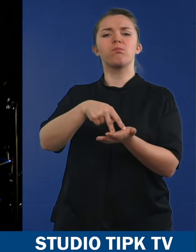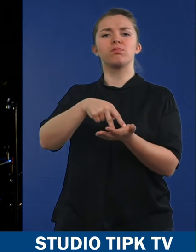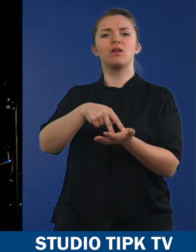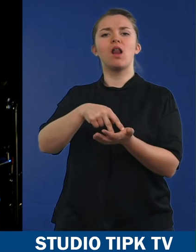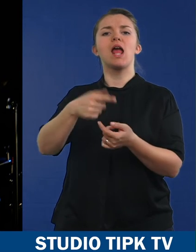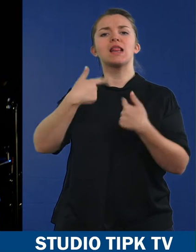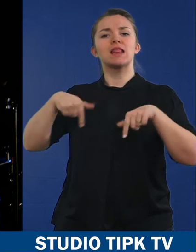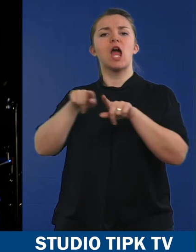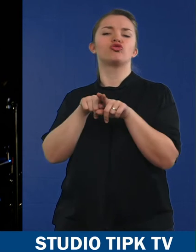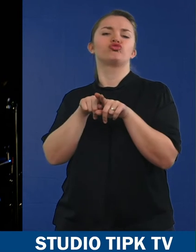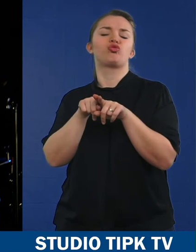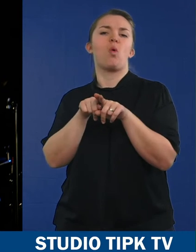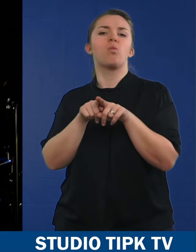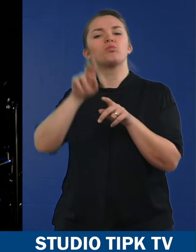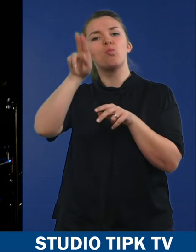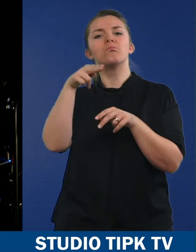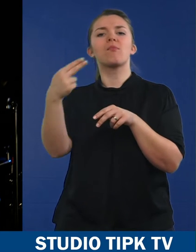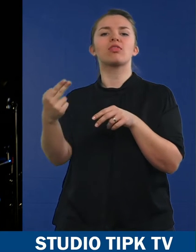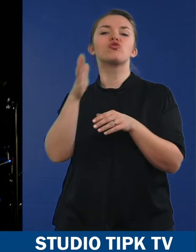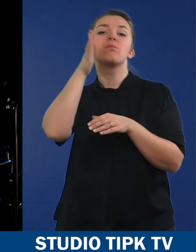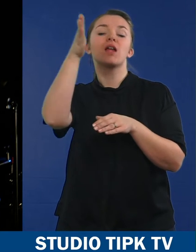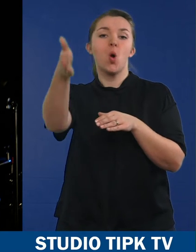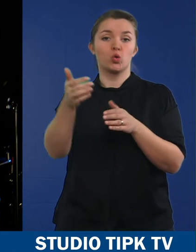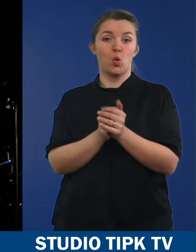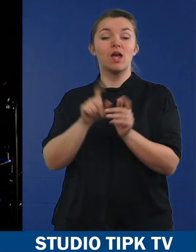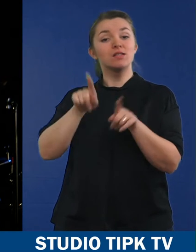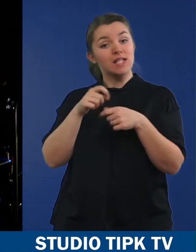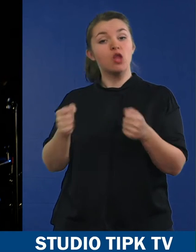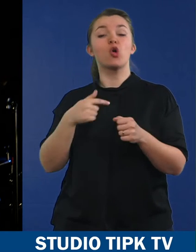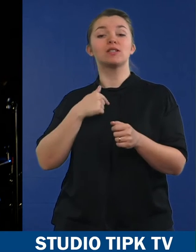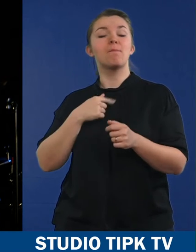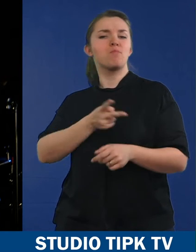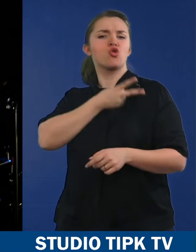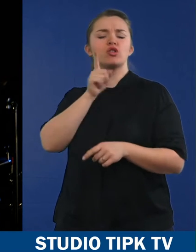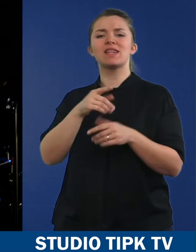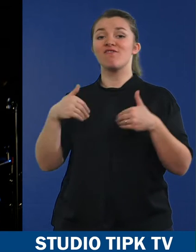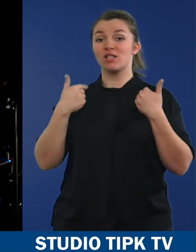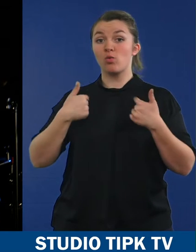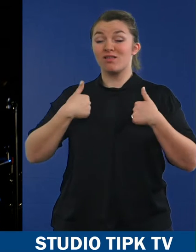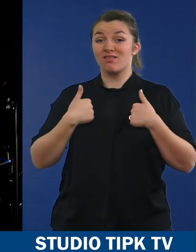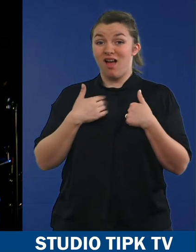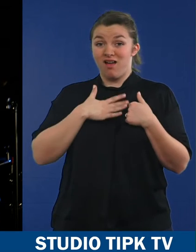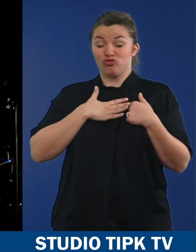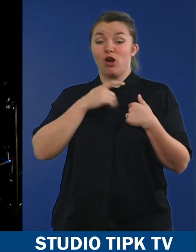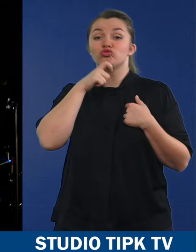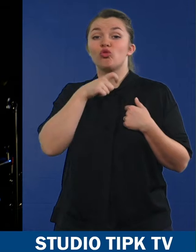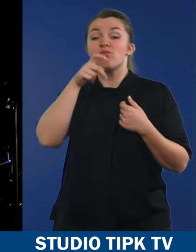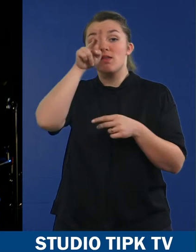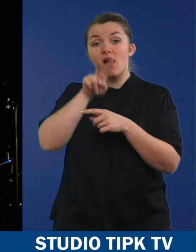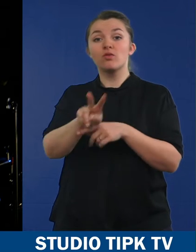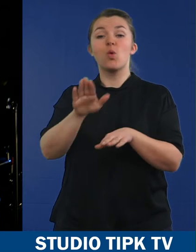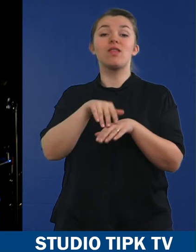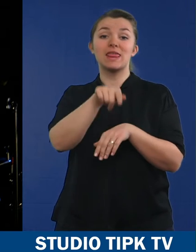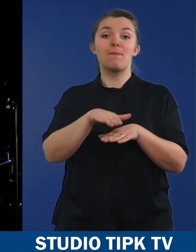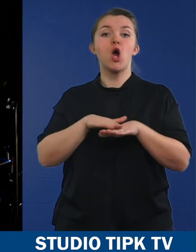našo umetniško prihodnost. Zato sem ponosen in vesel, da se naša zgodba nadaljuje prav na